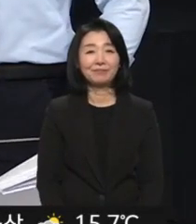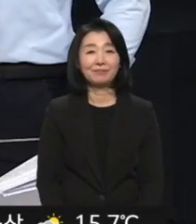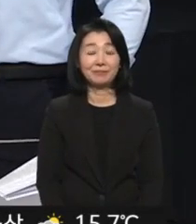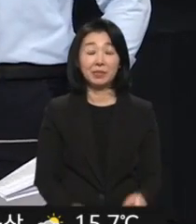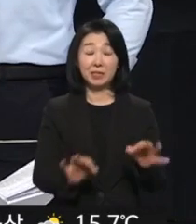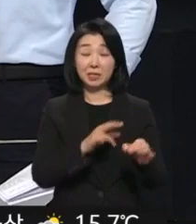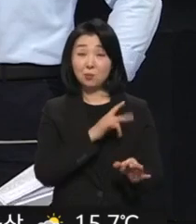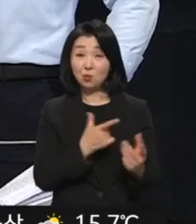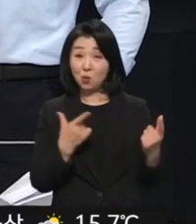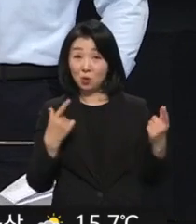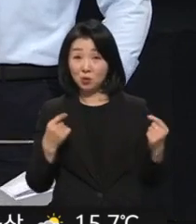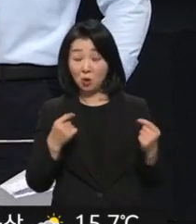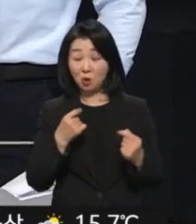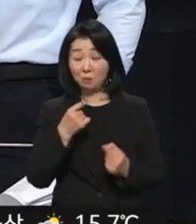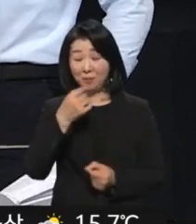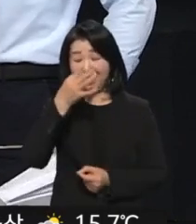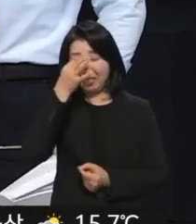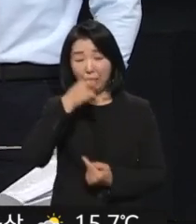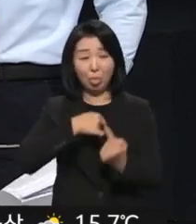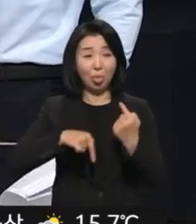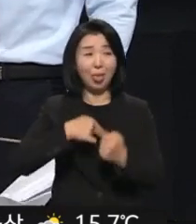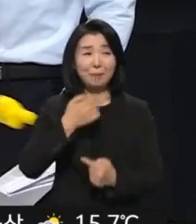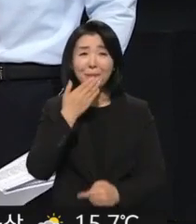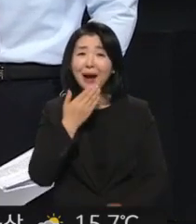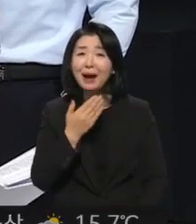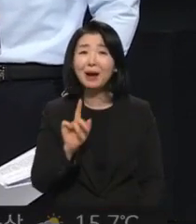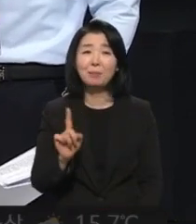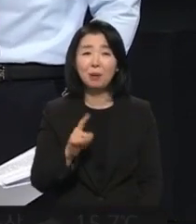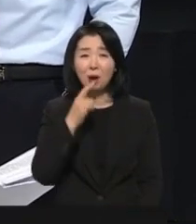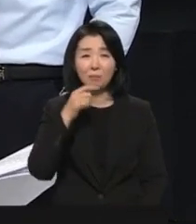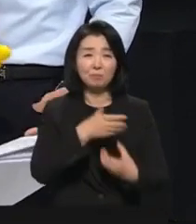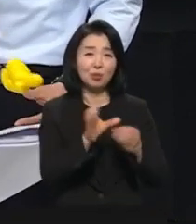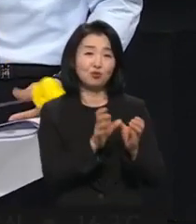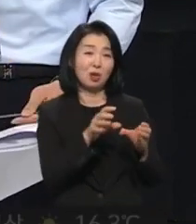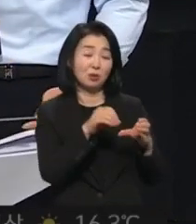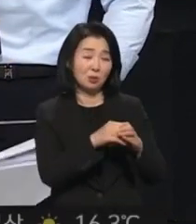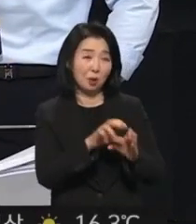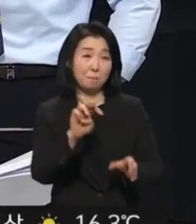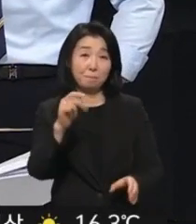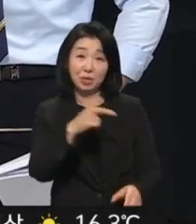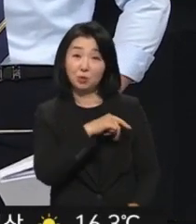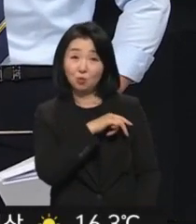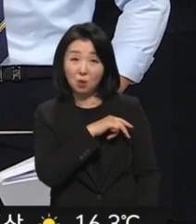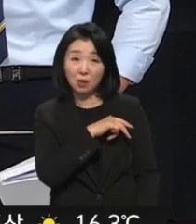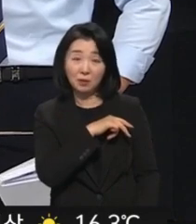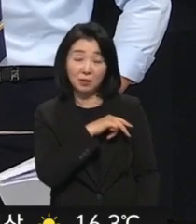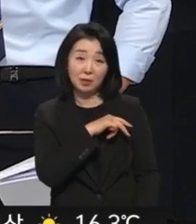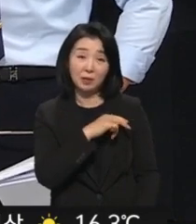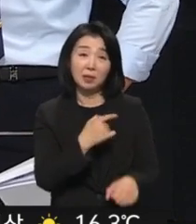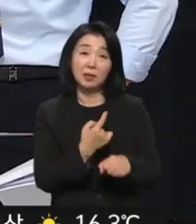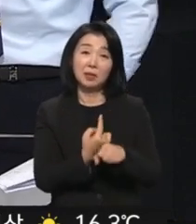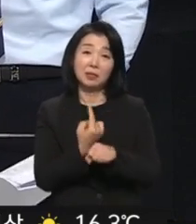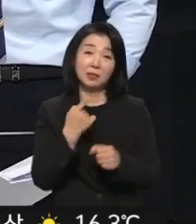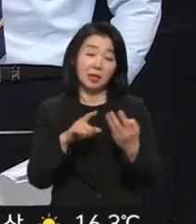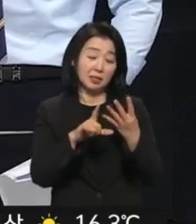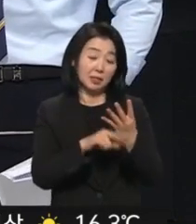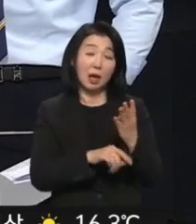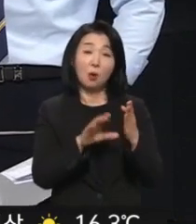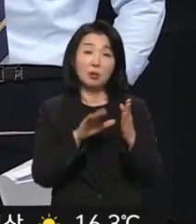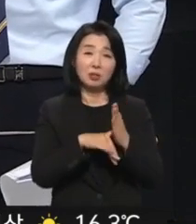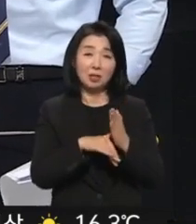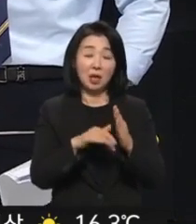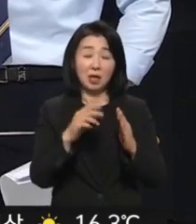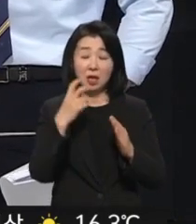김의겸 의원처럼 잔기술을 썼다고 봐야 할까요? 이 민주당 소속이던 민 의원, 지난해 4월 검수완박 법안을 법사위에